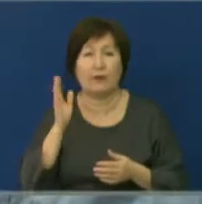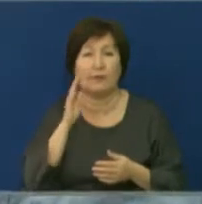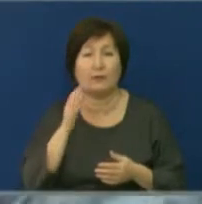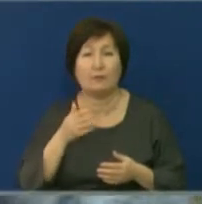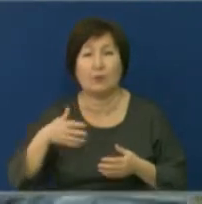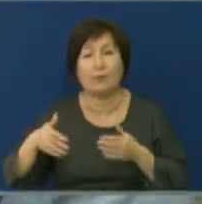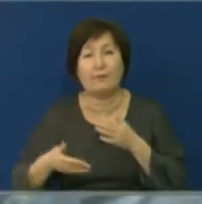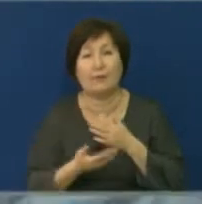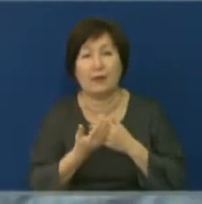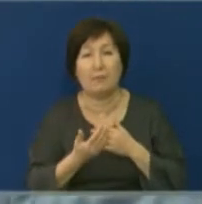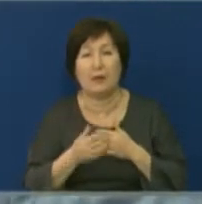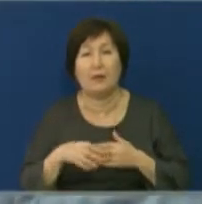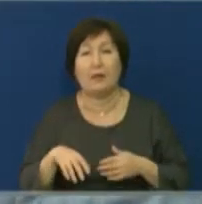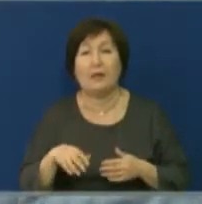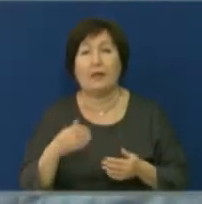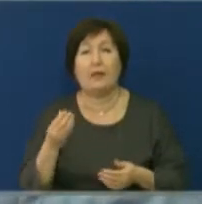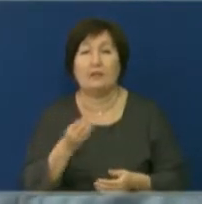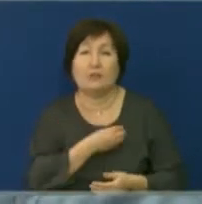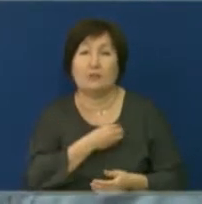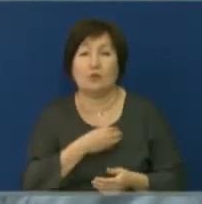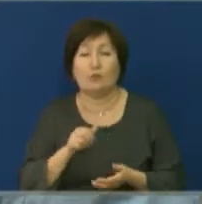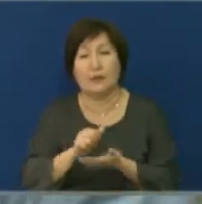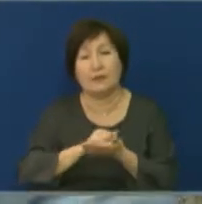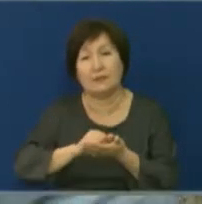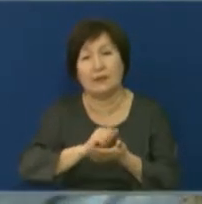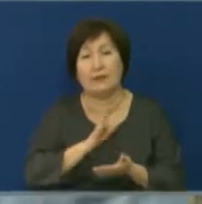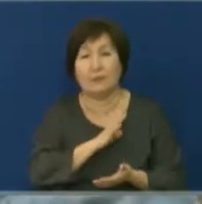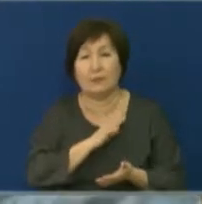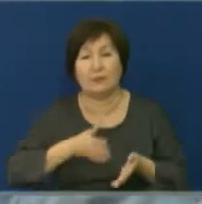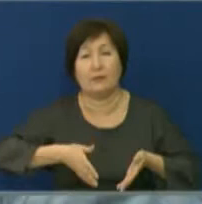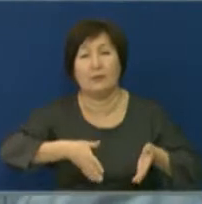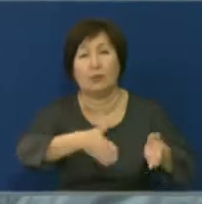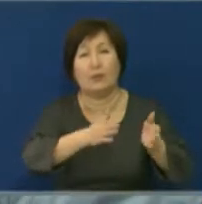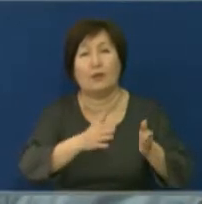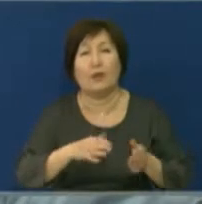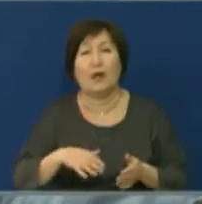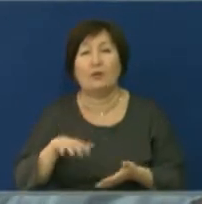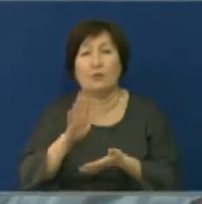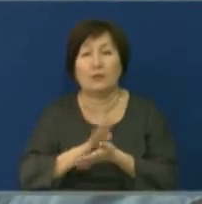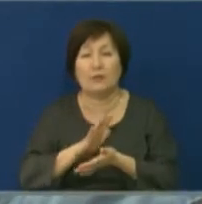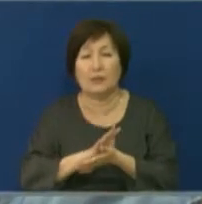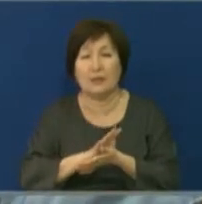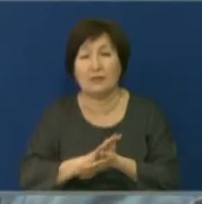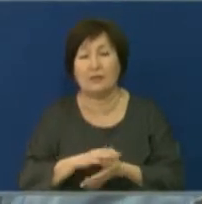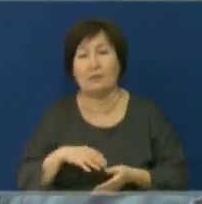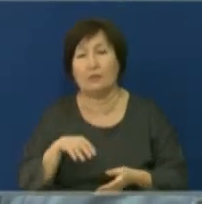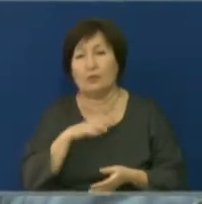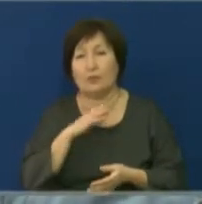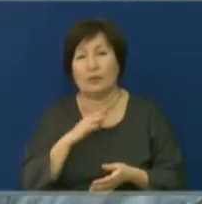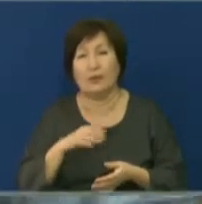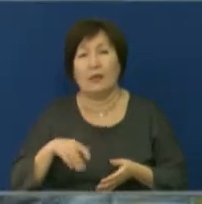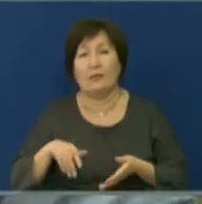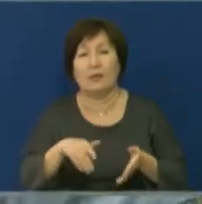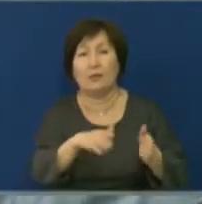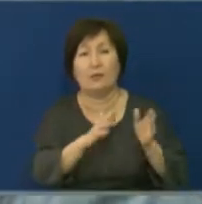нормально. Хотелось бы, чтобы еще асфальт проложили. Потому что это грязь. Как дождь, так грязь в дом идет.